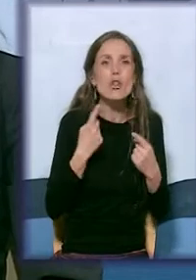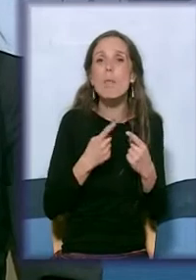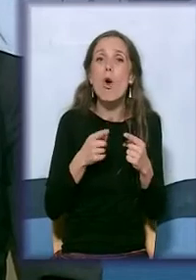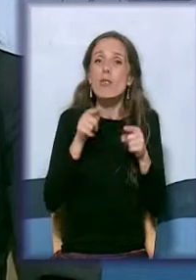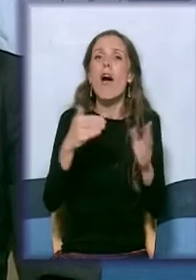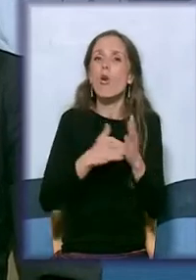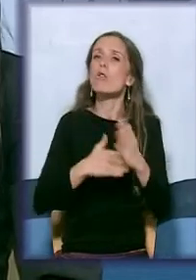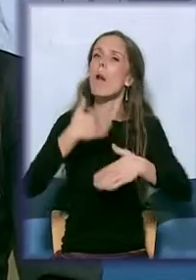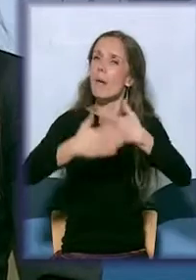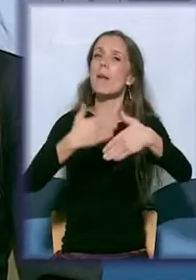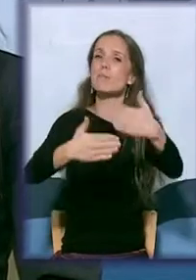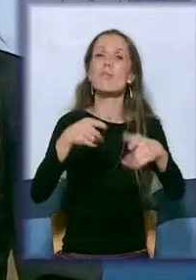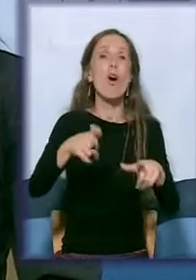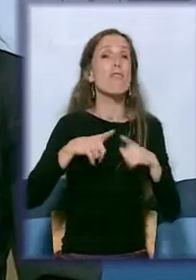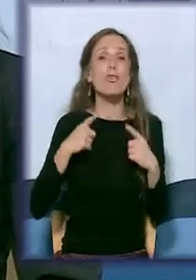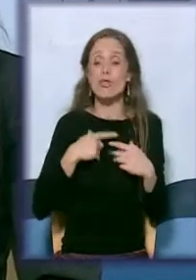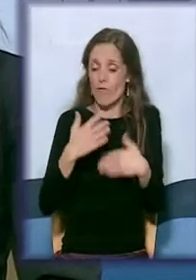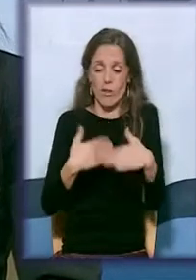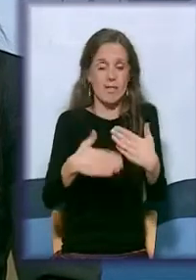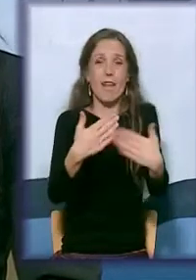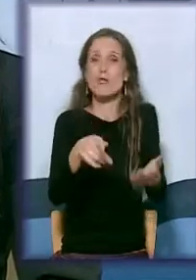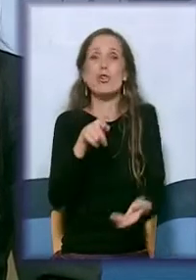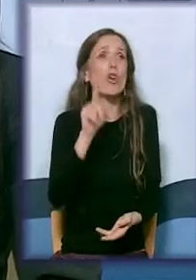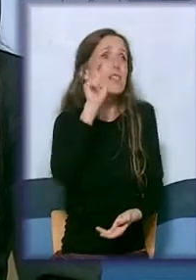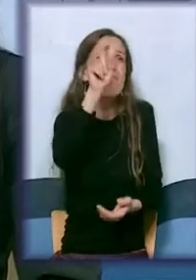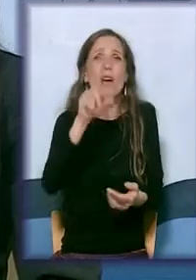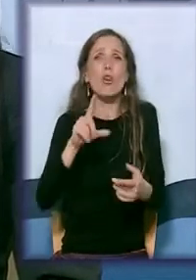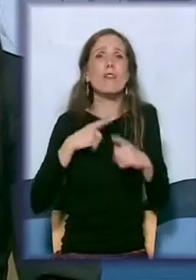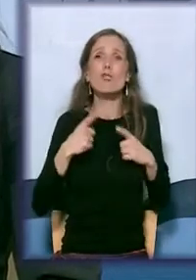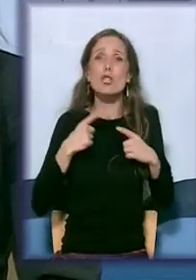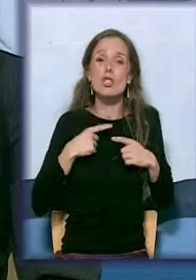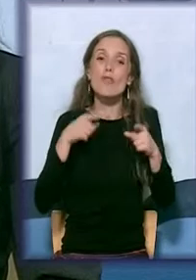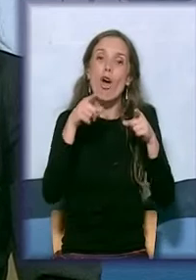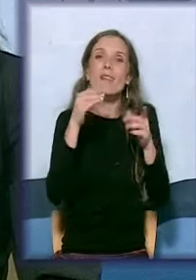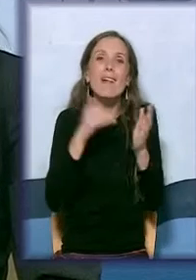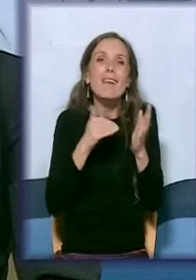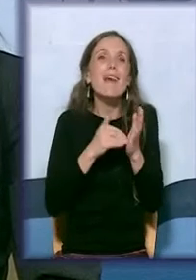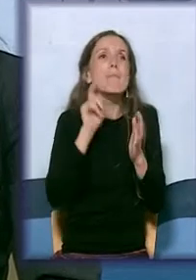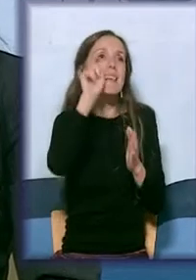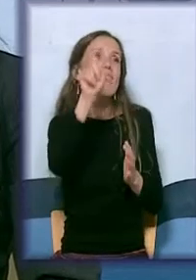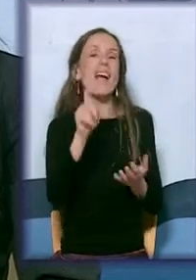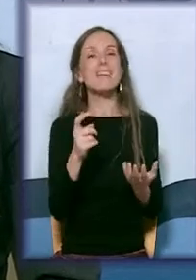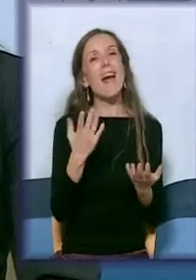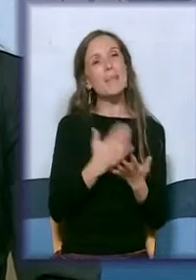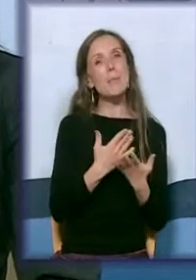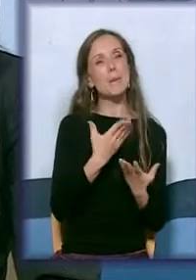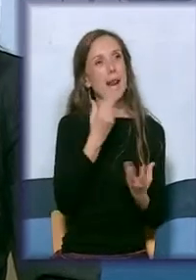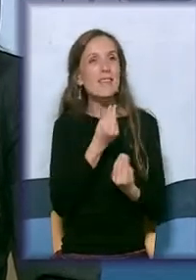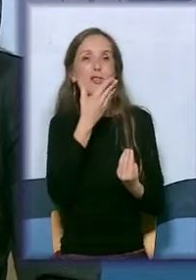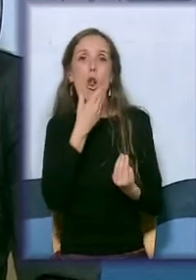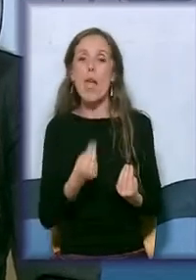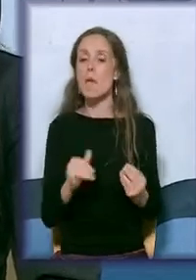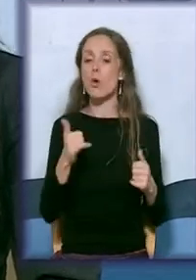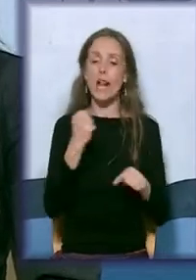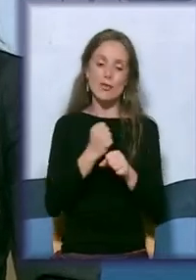i da teče. Jer ovo je život koji teče i to je svakodnevnica koji treba na ovaj način da se ulepšava. Da li je to ljuljaška, da li je to sađenje